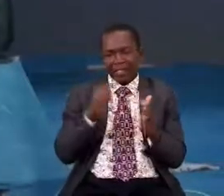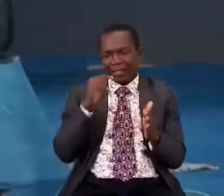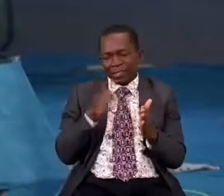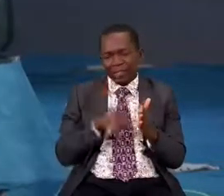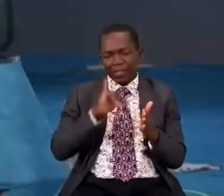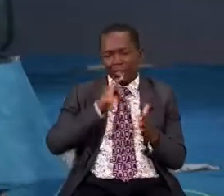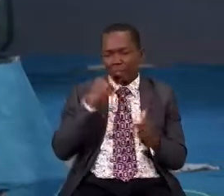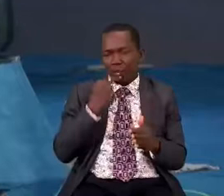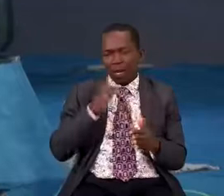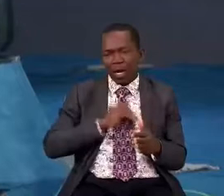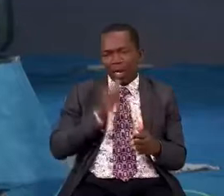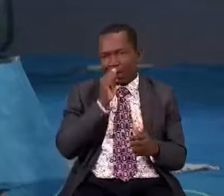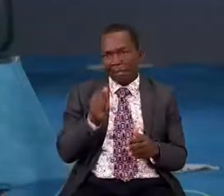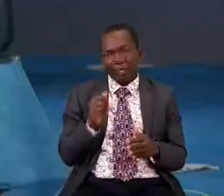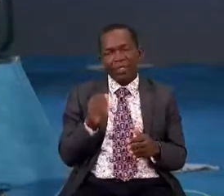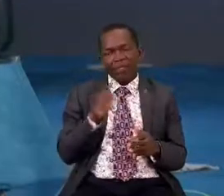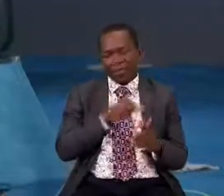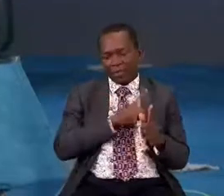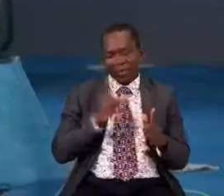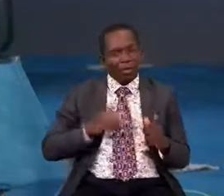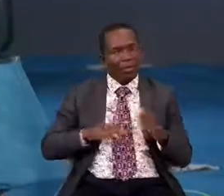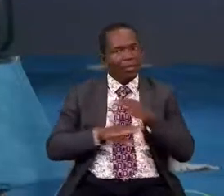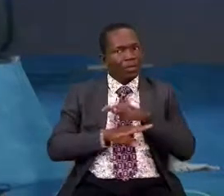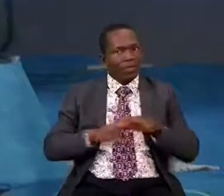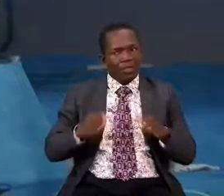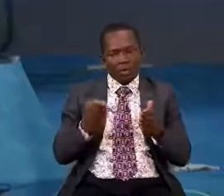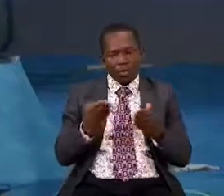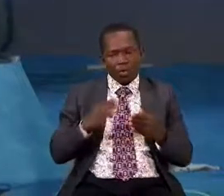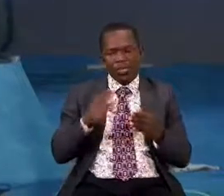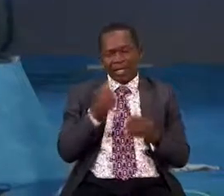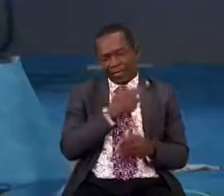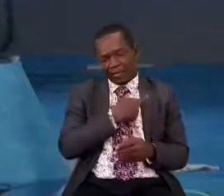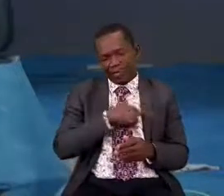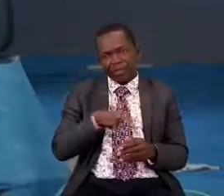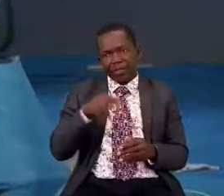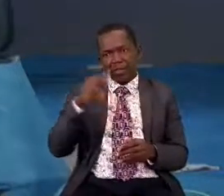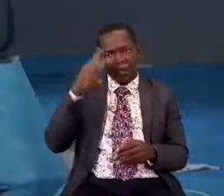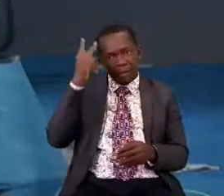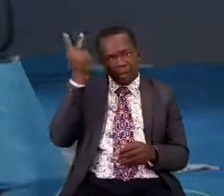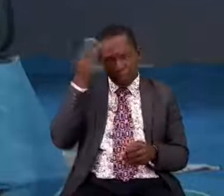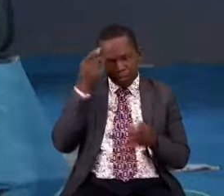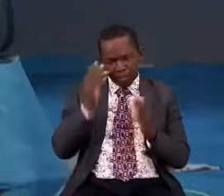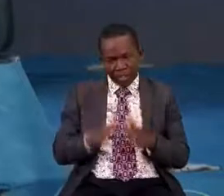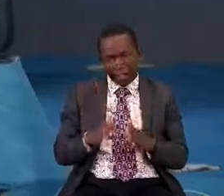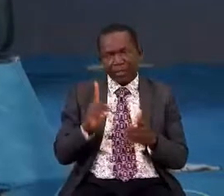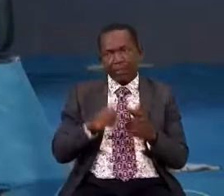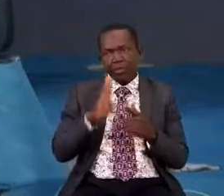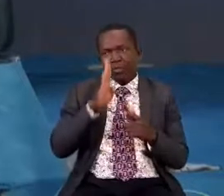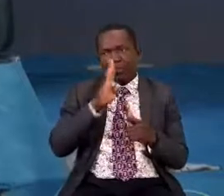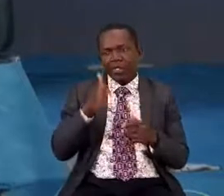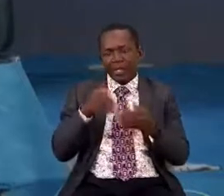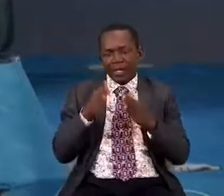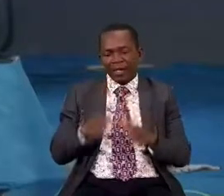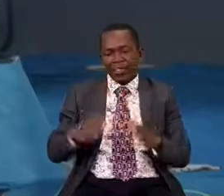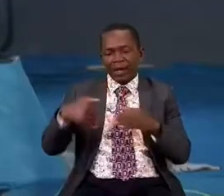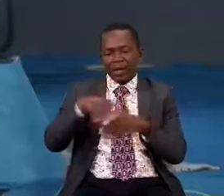religieux politicien à la tête de son église. C'est pourquoi le Seigneur